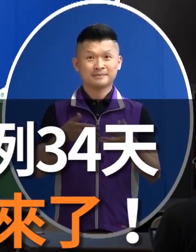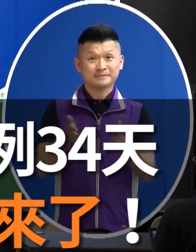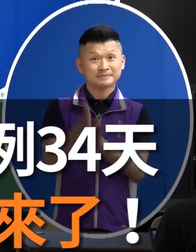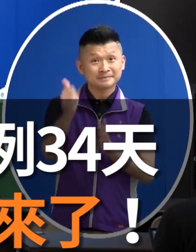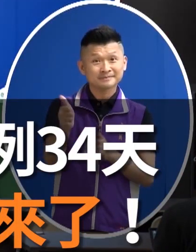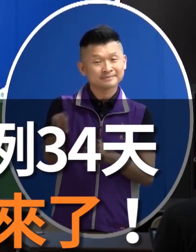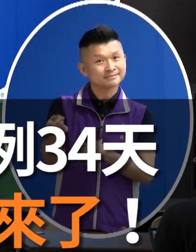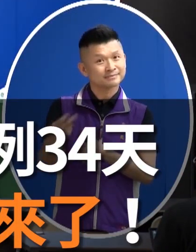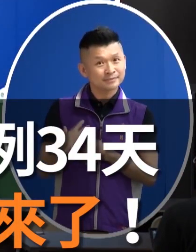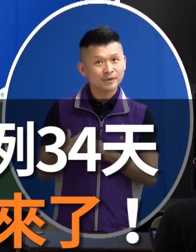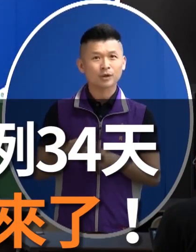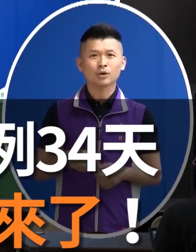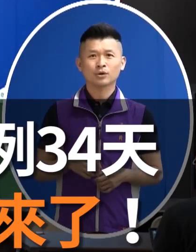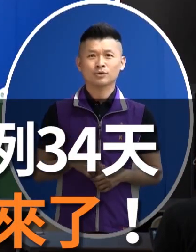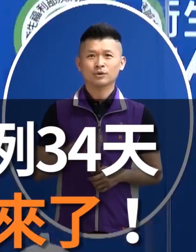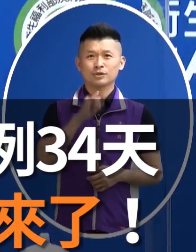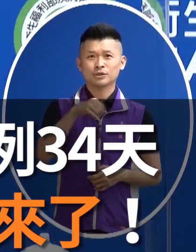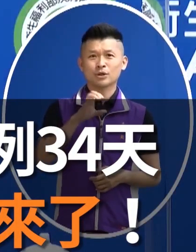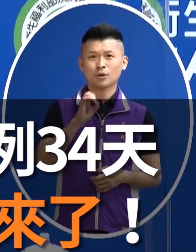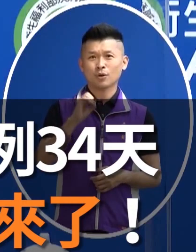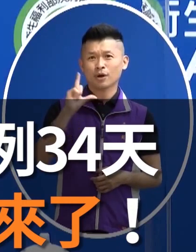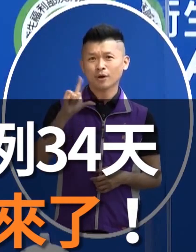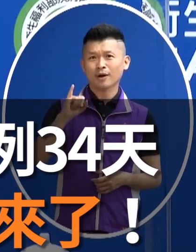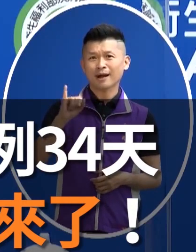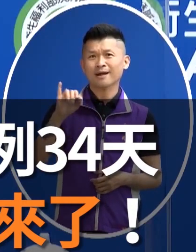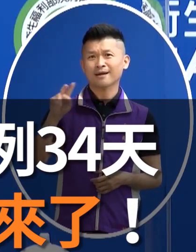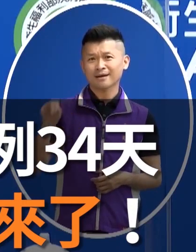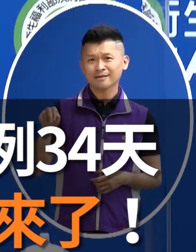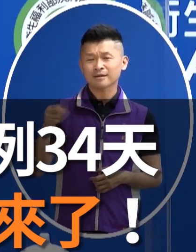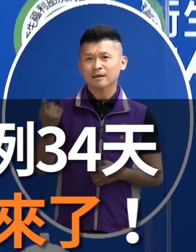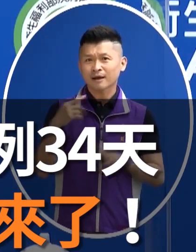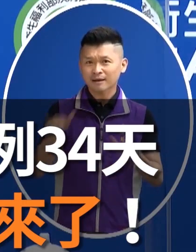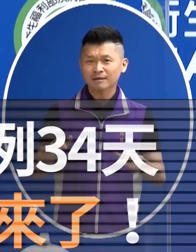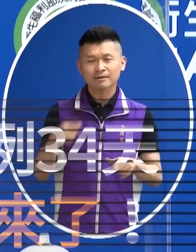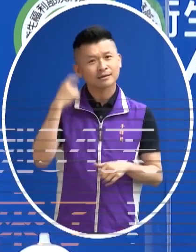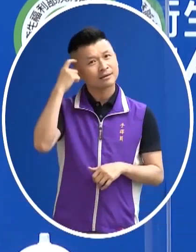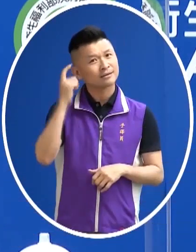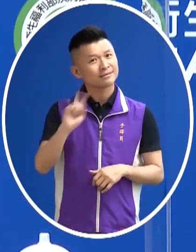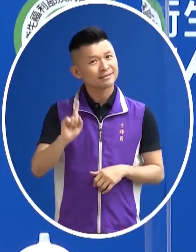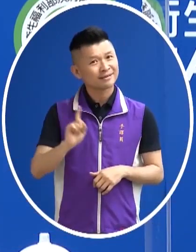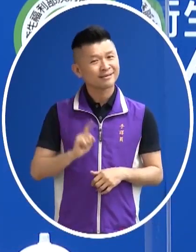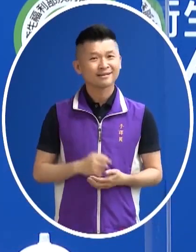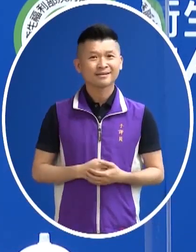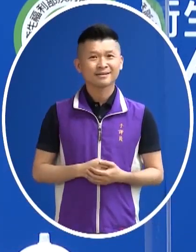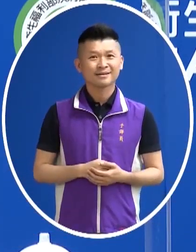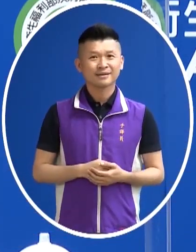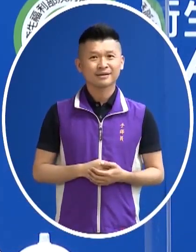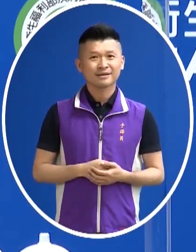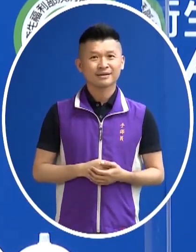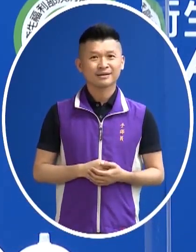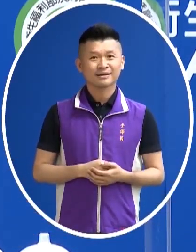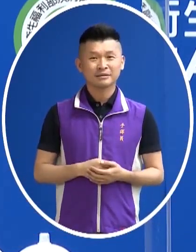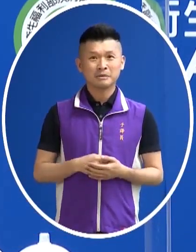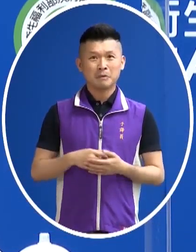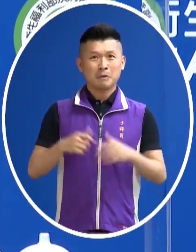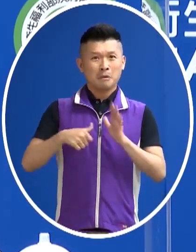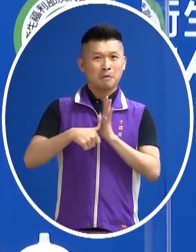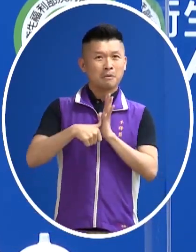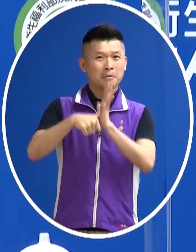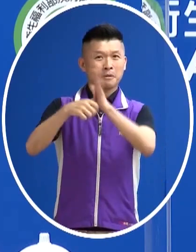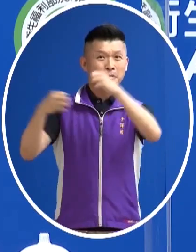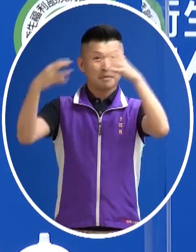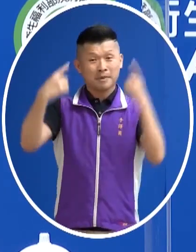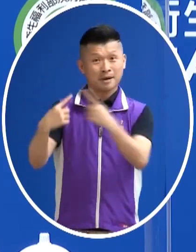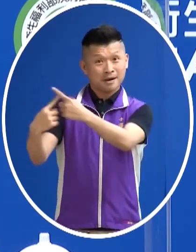说，酒令来了啦。我说酒，我说酒令来了，有这么大咖的来，好、